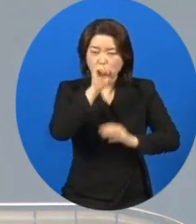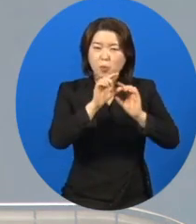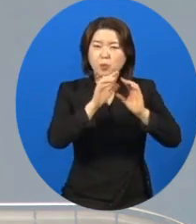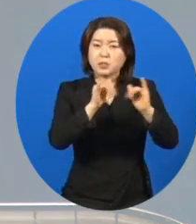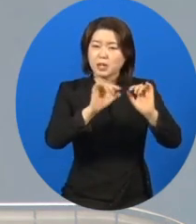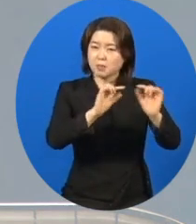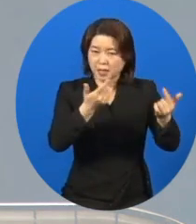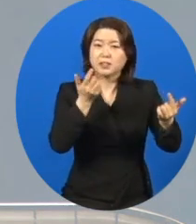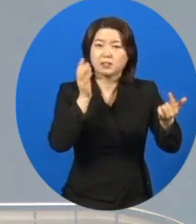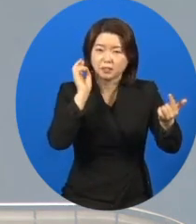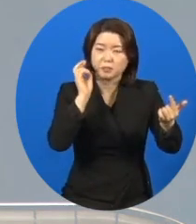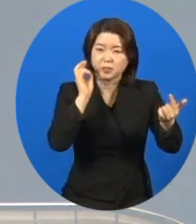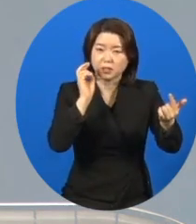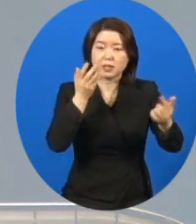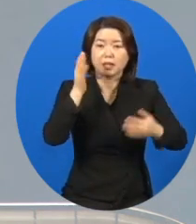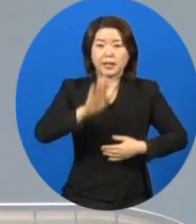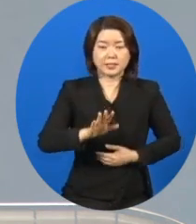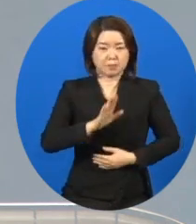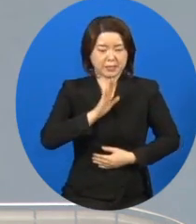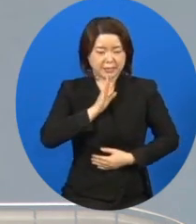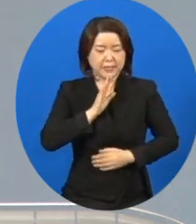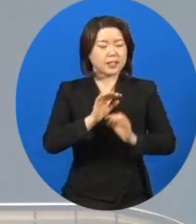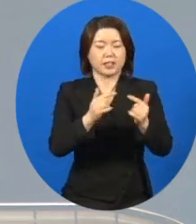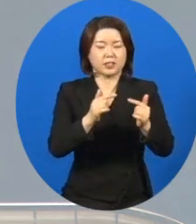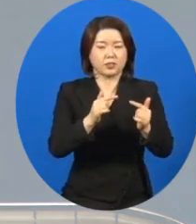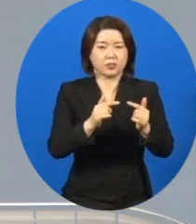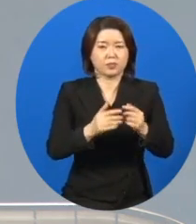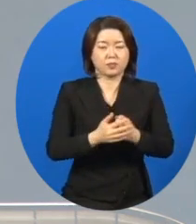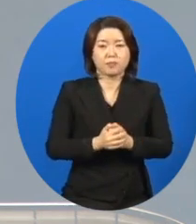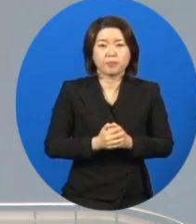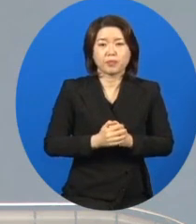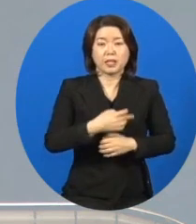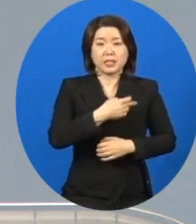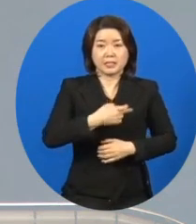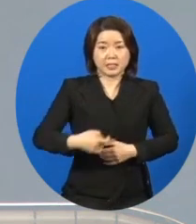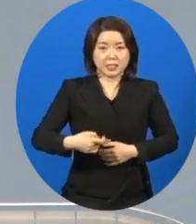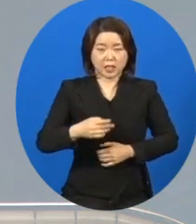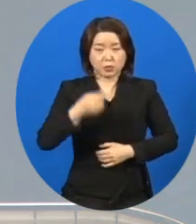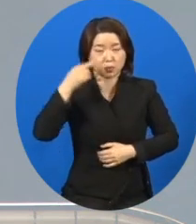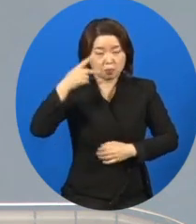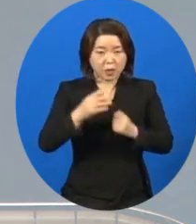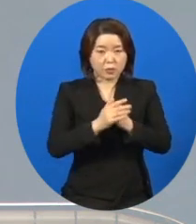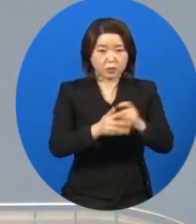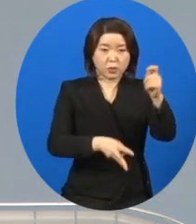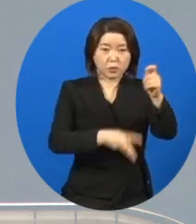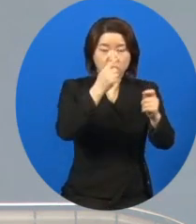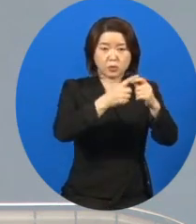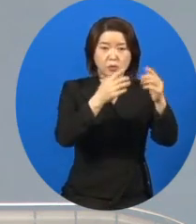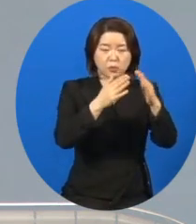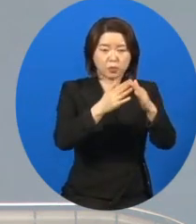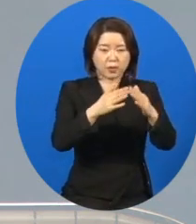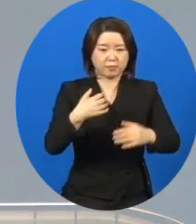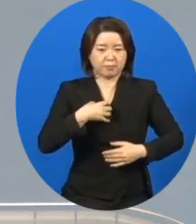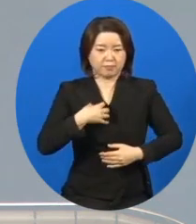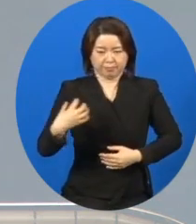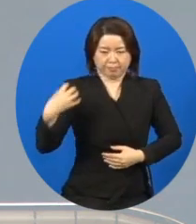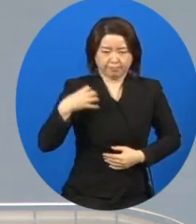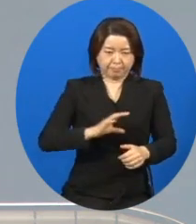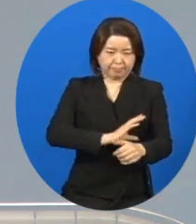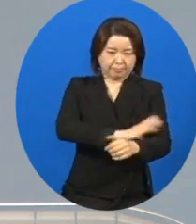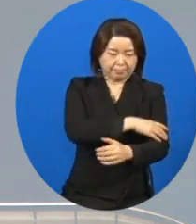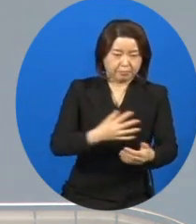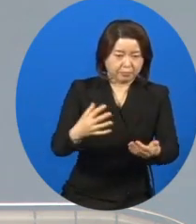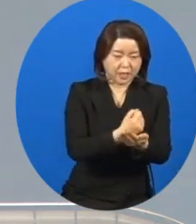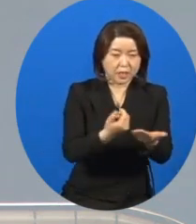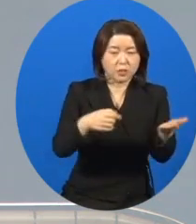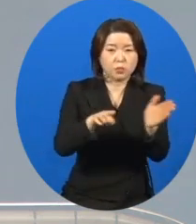그렇지가 않았습니다. 사도 바울은 고린도 교회의 주도권을 얻기 위해서 그가